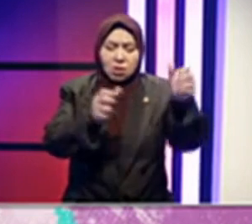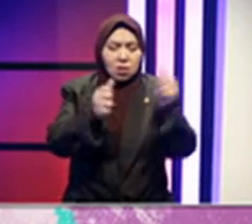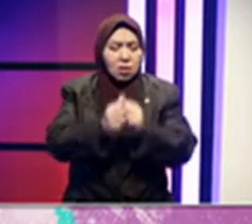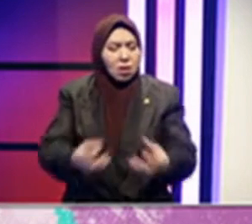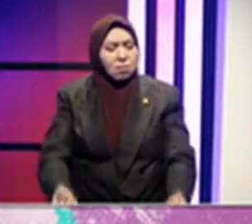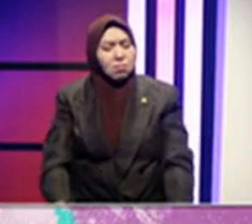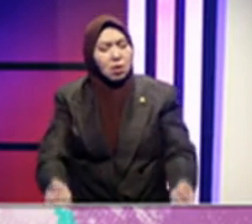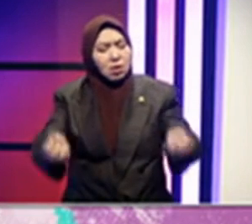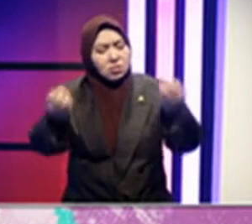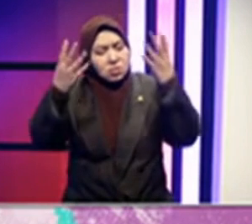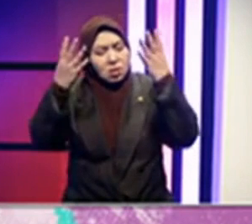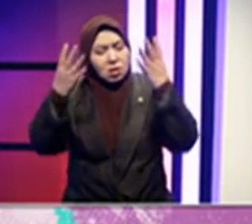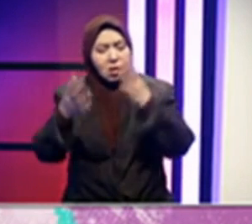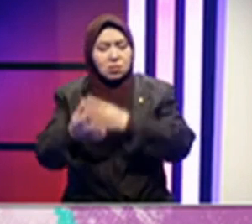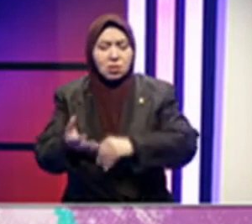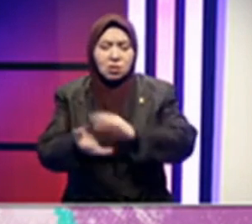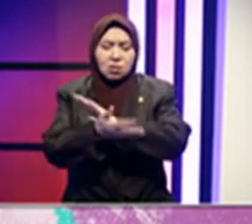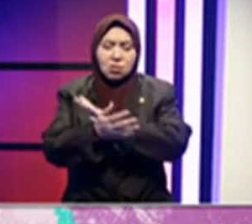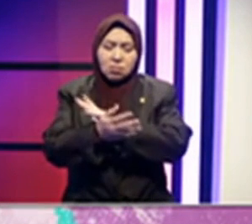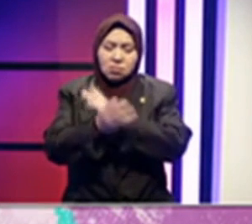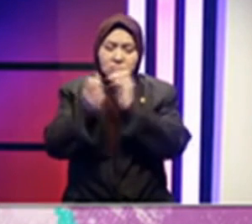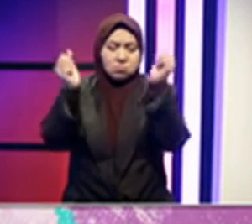فإما منا